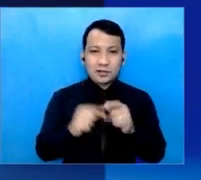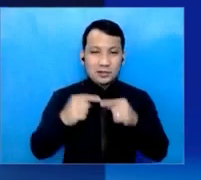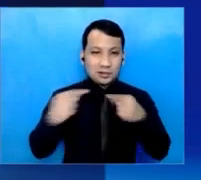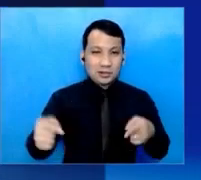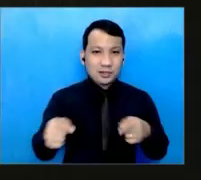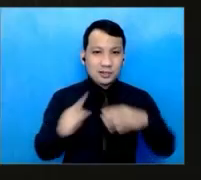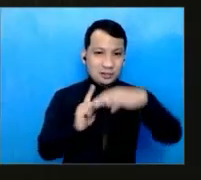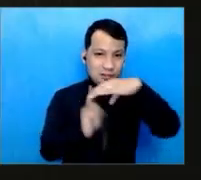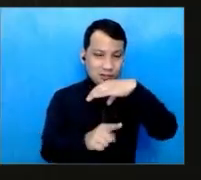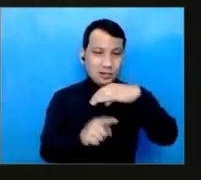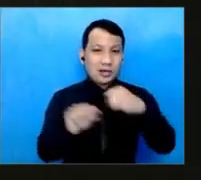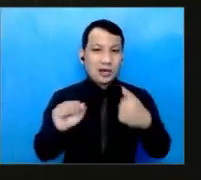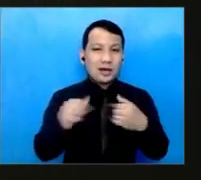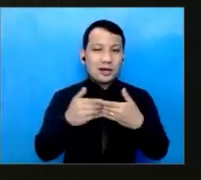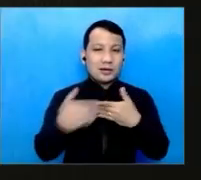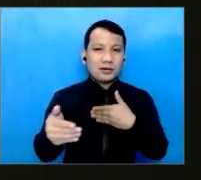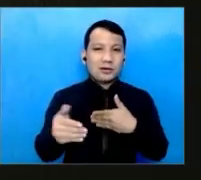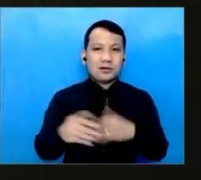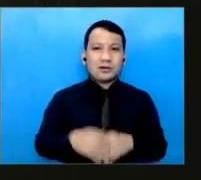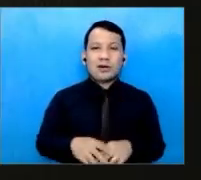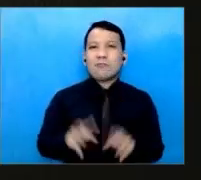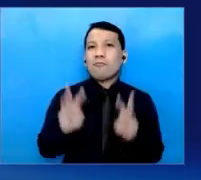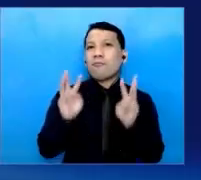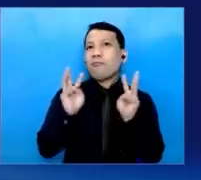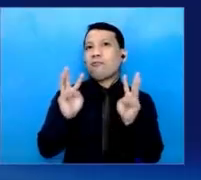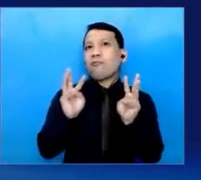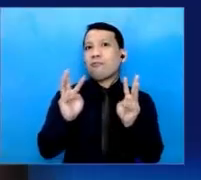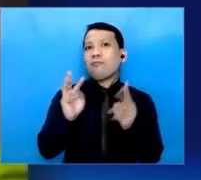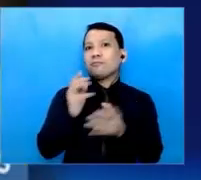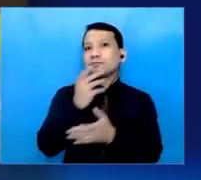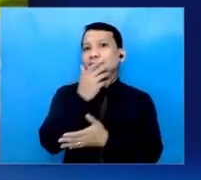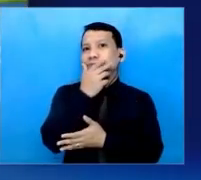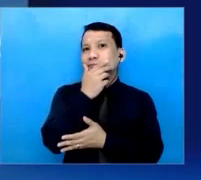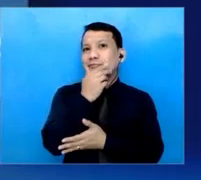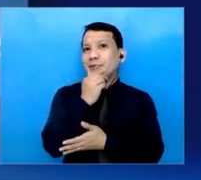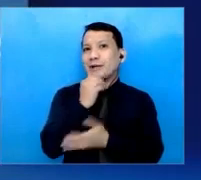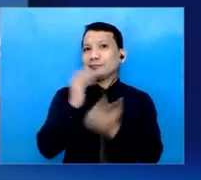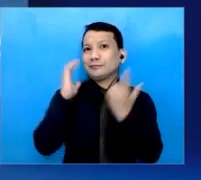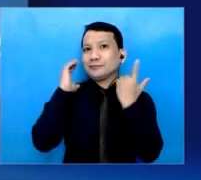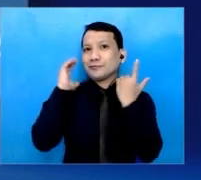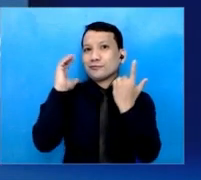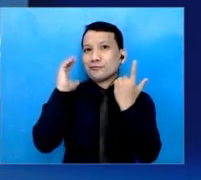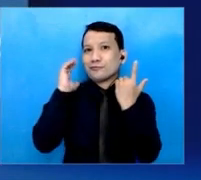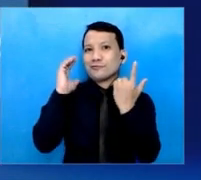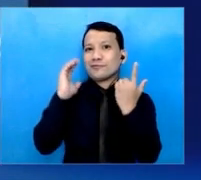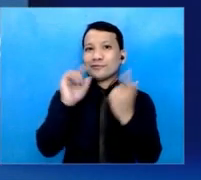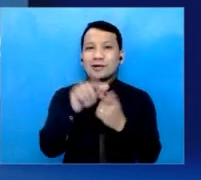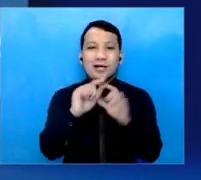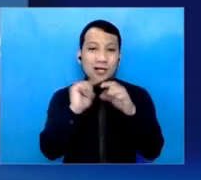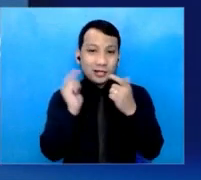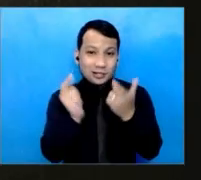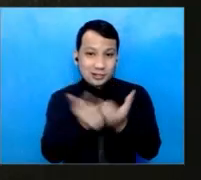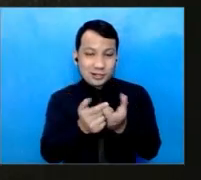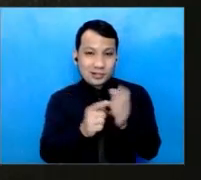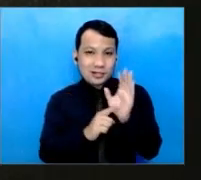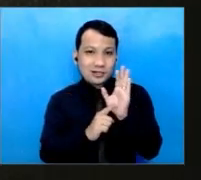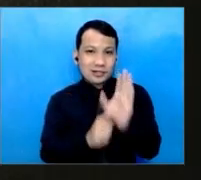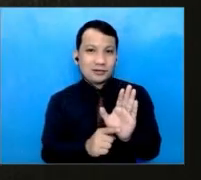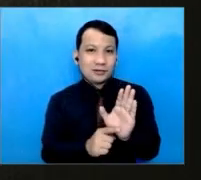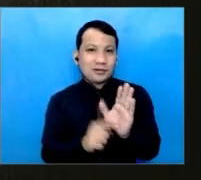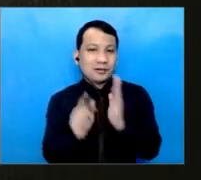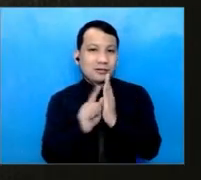ABS-CBN franchise. Pero wow, man, ang pinaka-cool at heavy-gat sa lahat. Ang grupong nagsusulong ng legalization